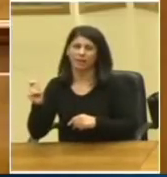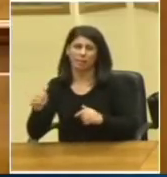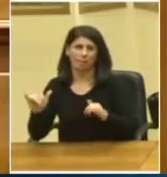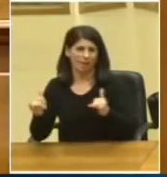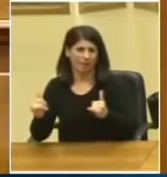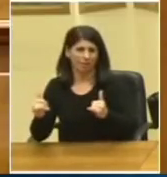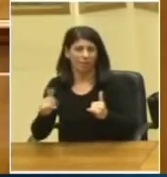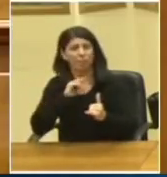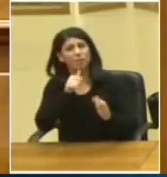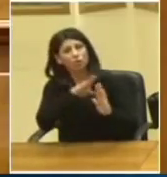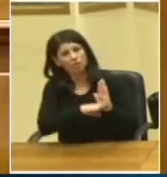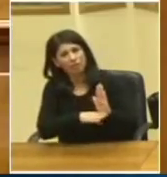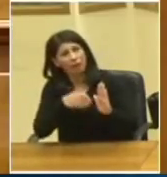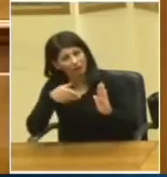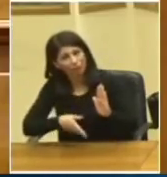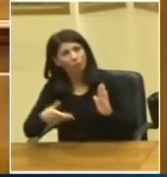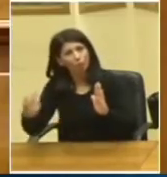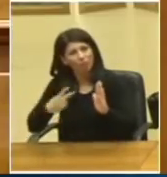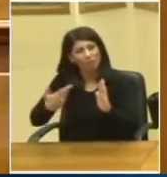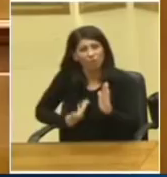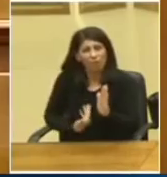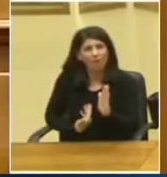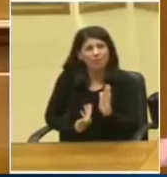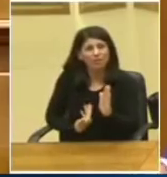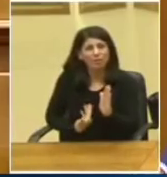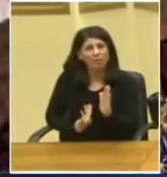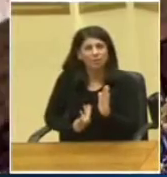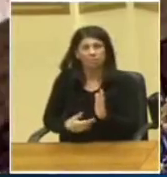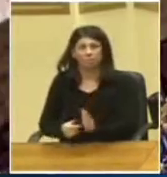ίδιο το Σύνταγμα. Αυτό δηλαδή που κατηγορούν εμάς.